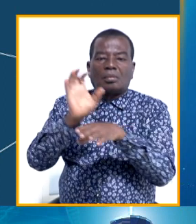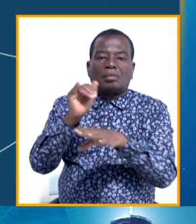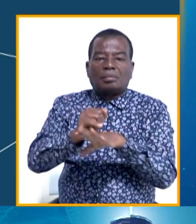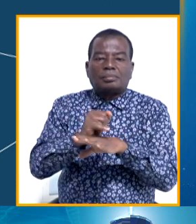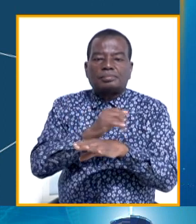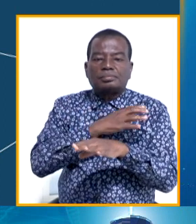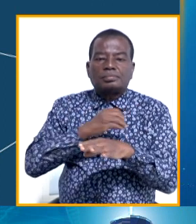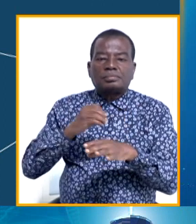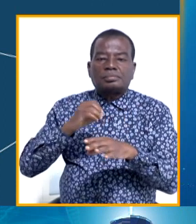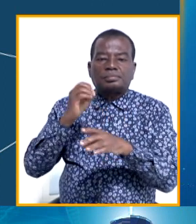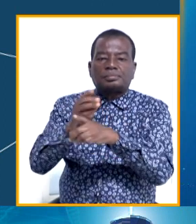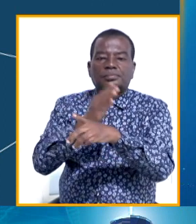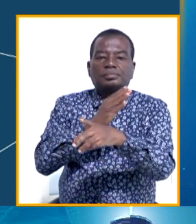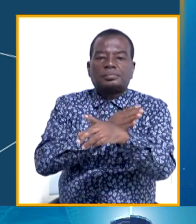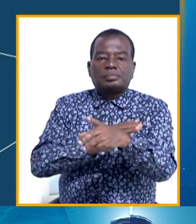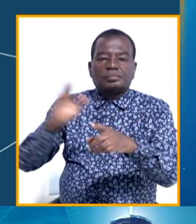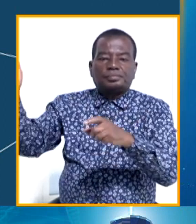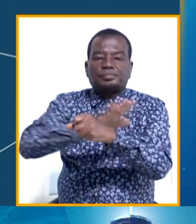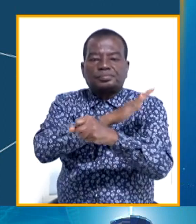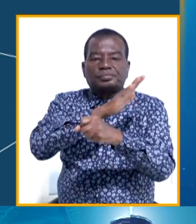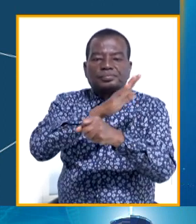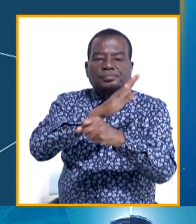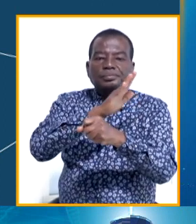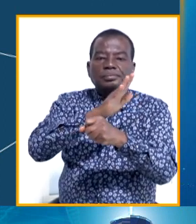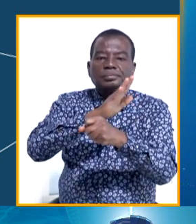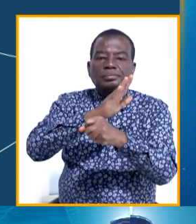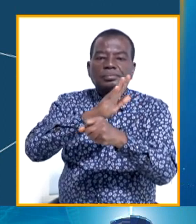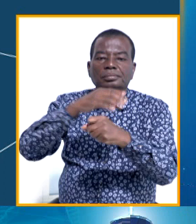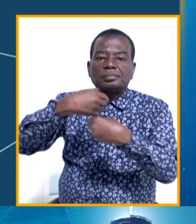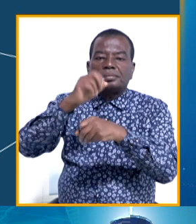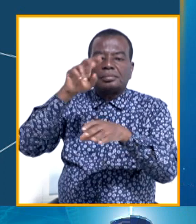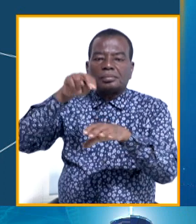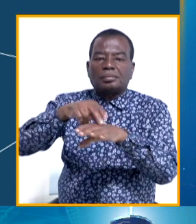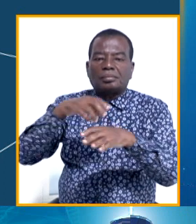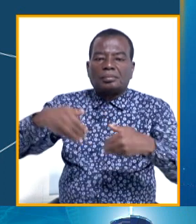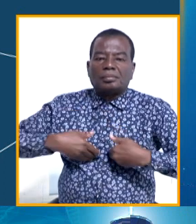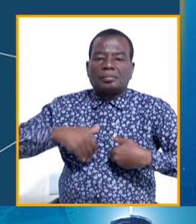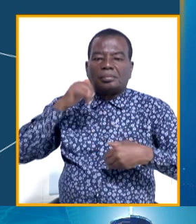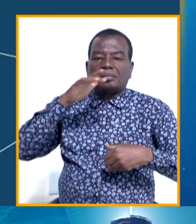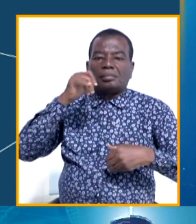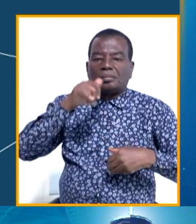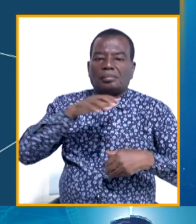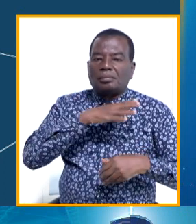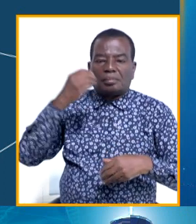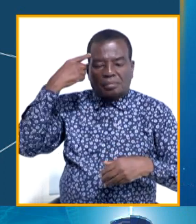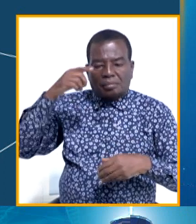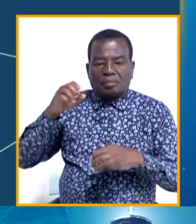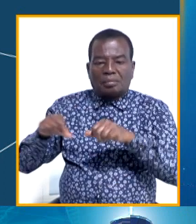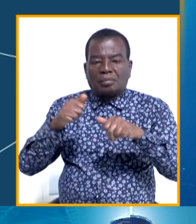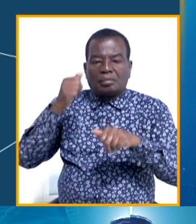notez-le de développer le plein potentiel et de booster la créativité des jeunes filles par le biais d'activités